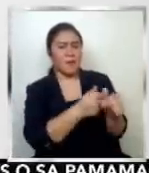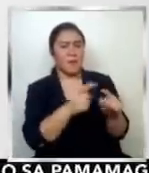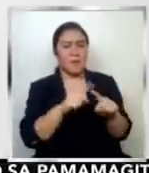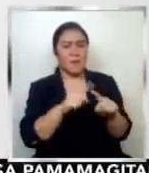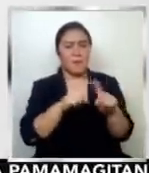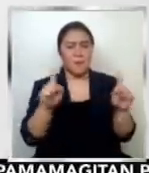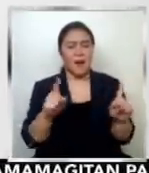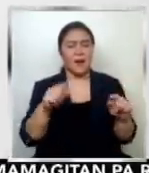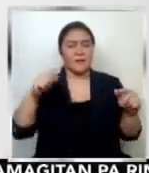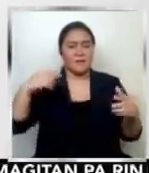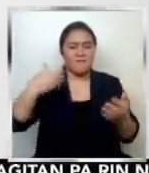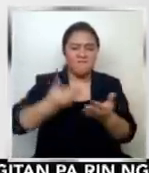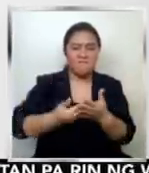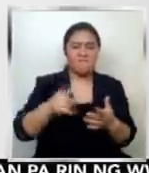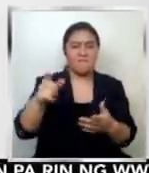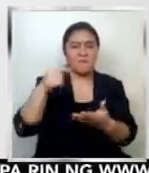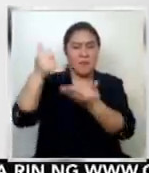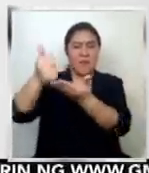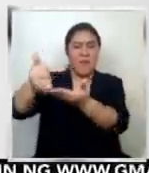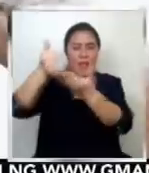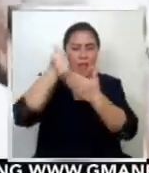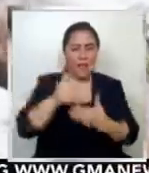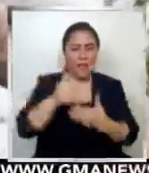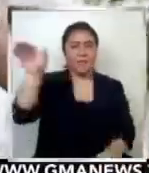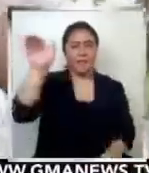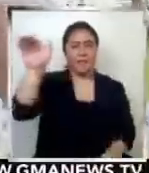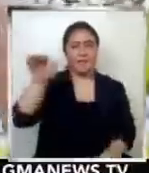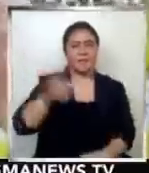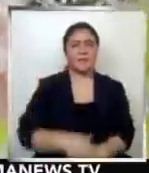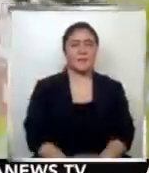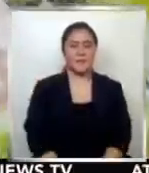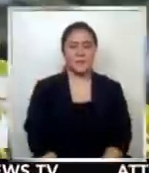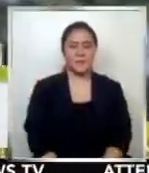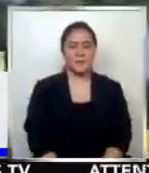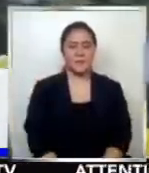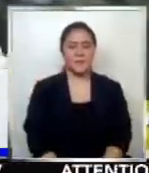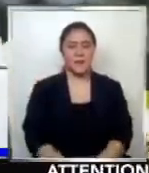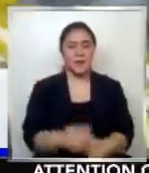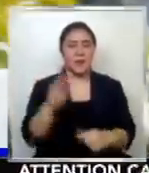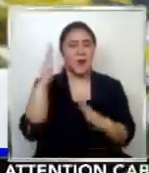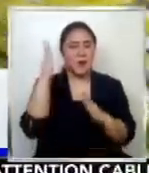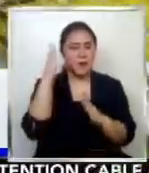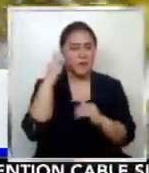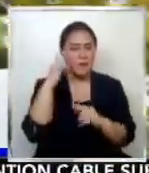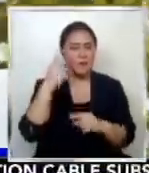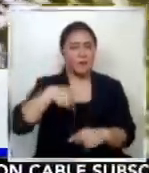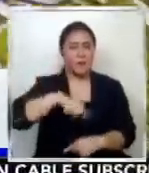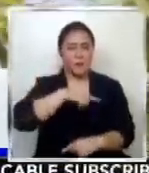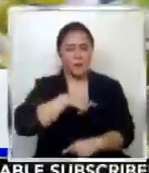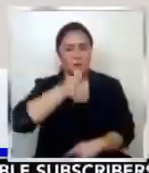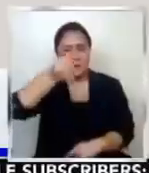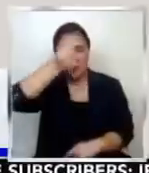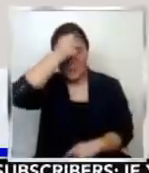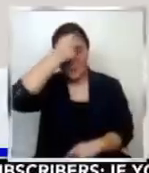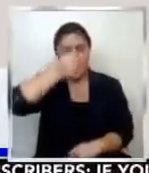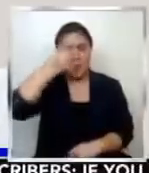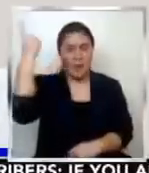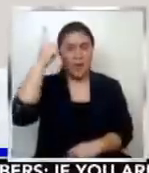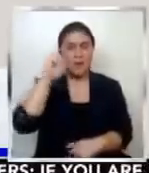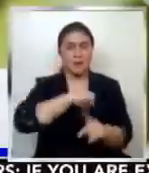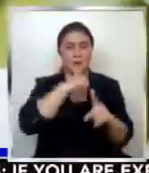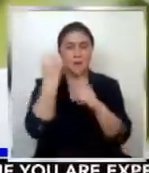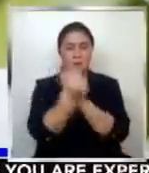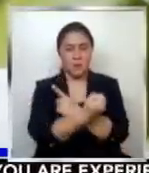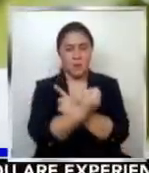ang tulong matagal na nilang hinihingi. Tangin nilang hiling pang-unawa sa kanilang sitwasyon, lalo na't